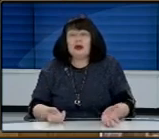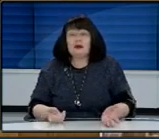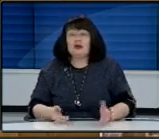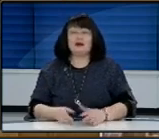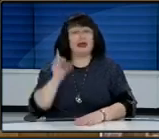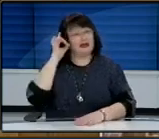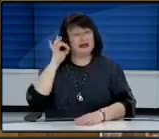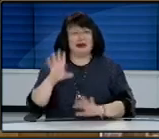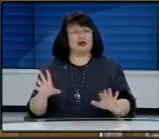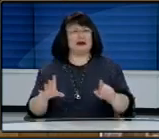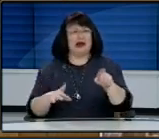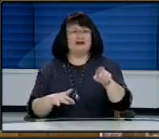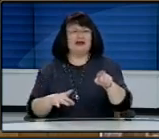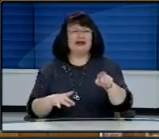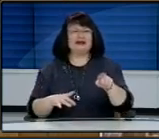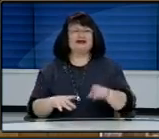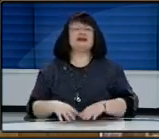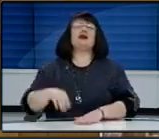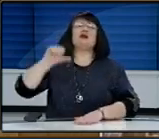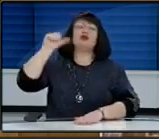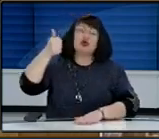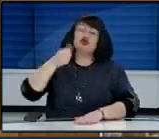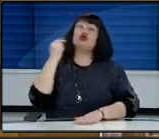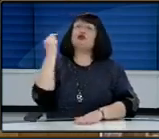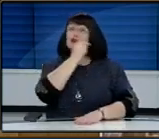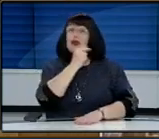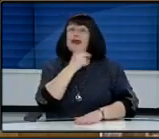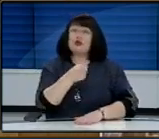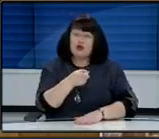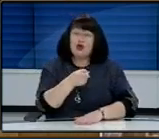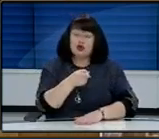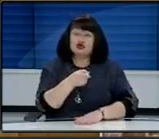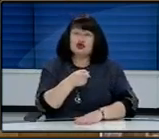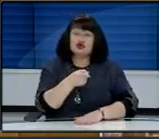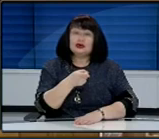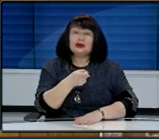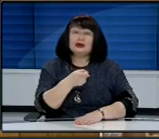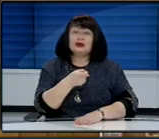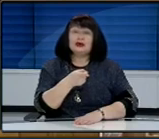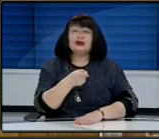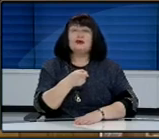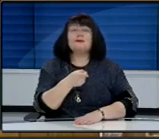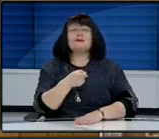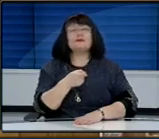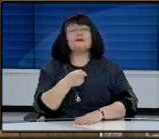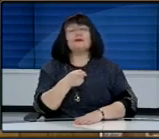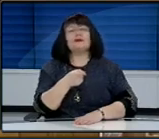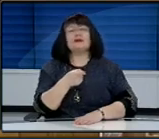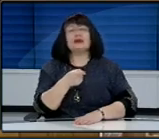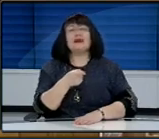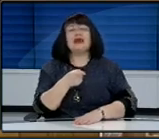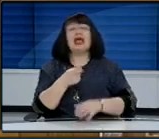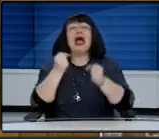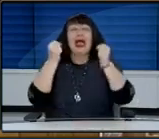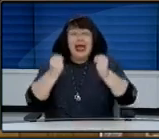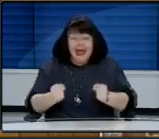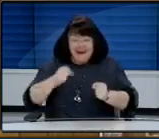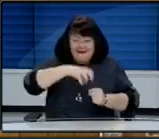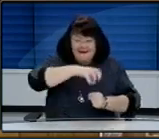έχετε συνειδητοποιήσει, ο πρώτος πρωθυπουργός της μεταπολίτευσης που παραχώρησε ελληνικές